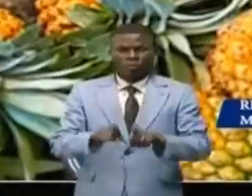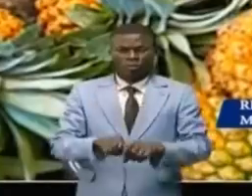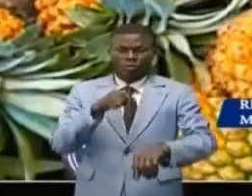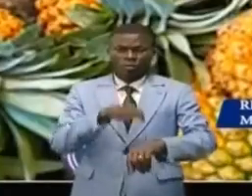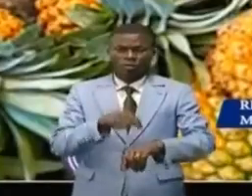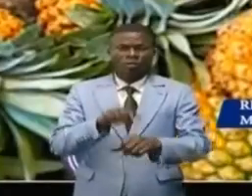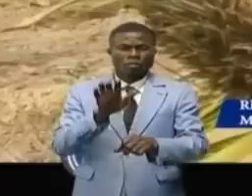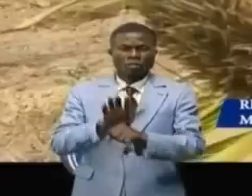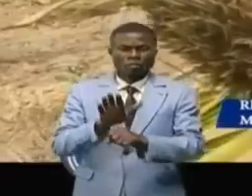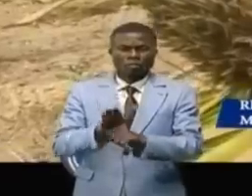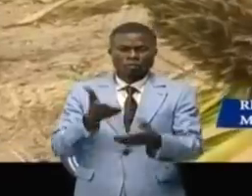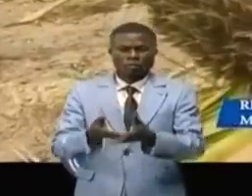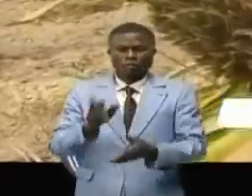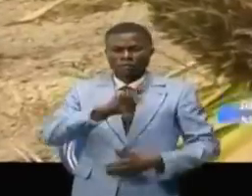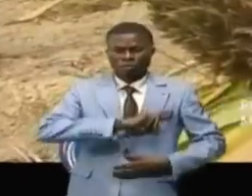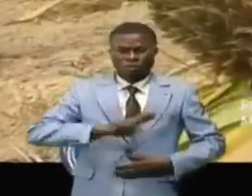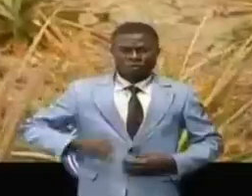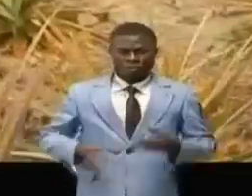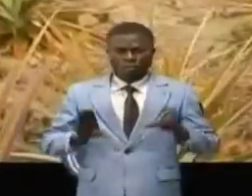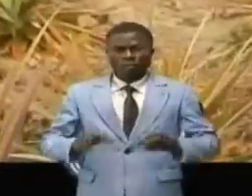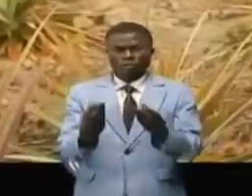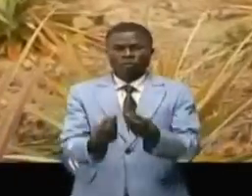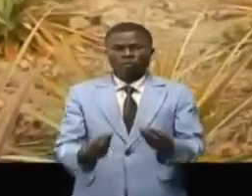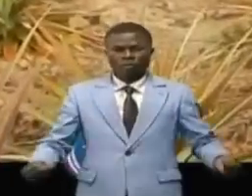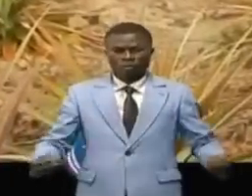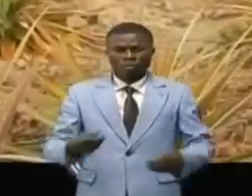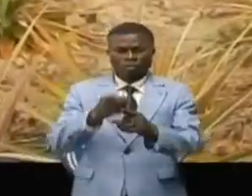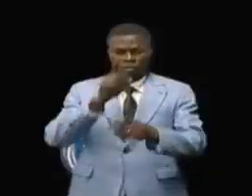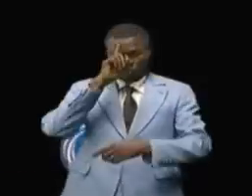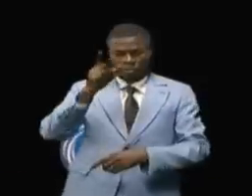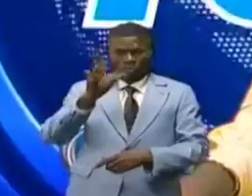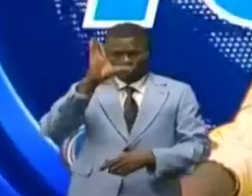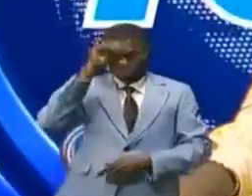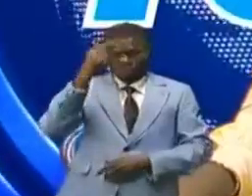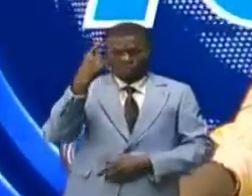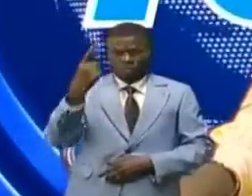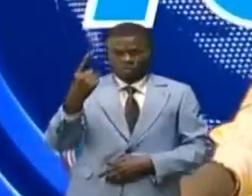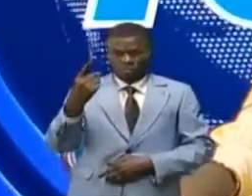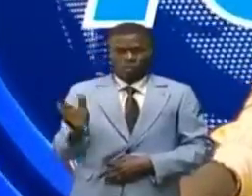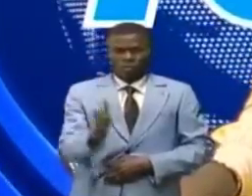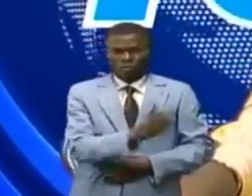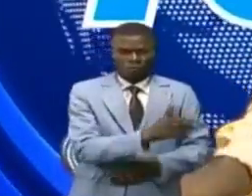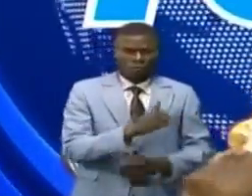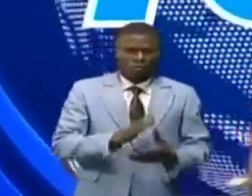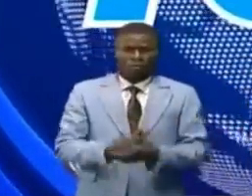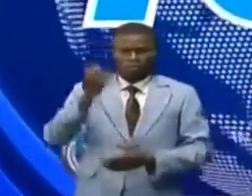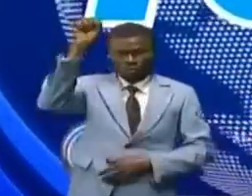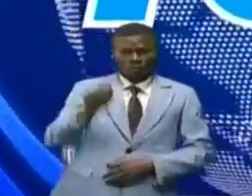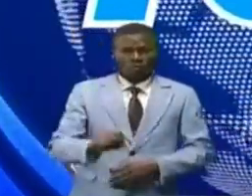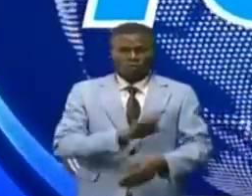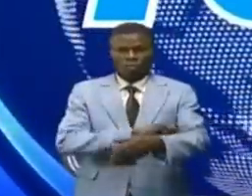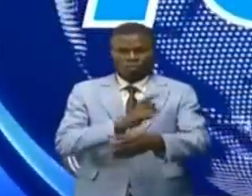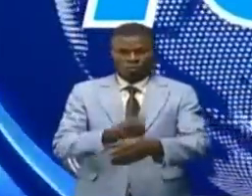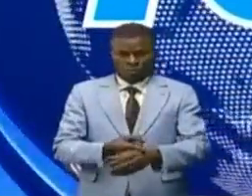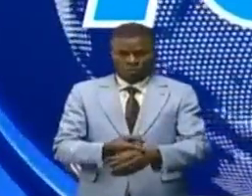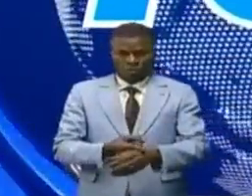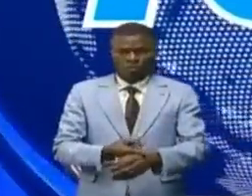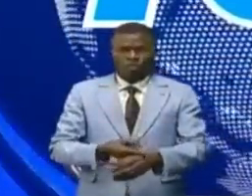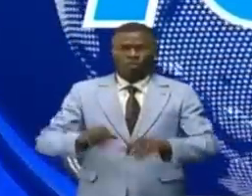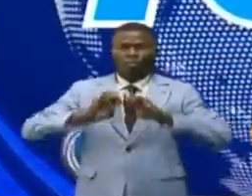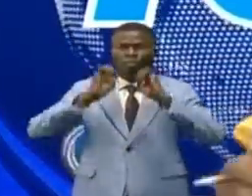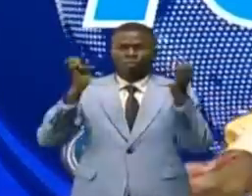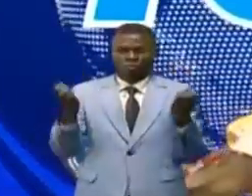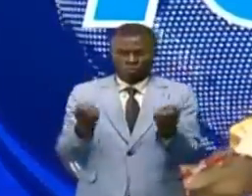abondante à RDC c'est les résultats de l'intelligence d'un homme et ensuite qui vont un parc à gros industriel